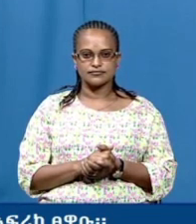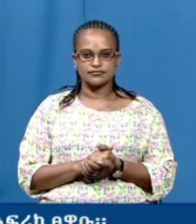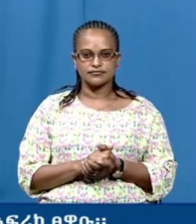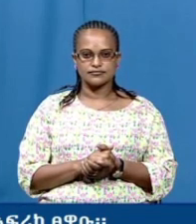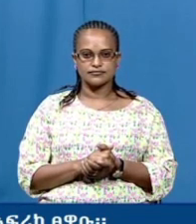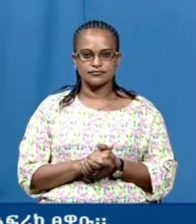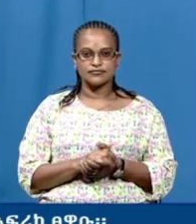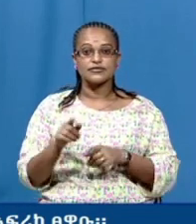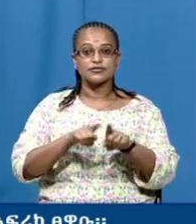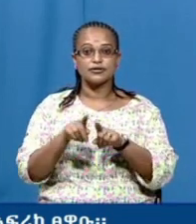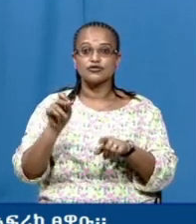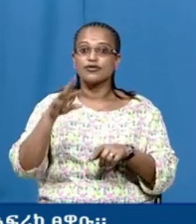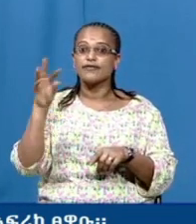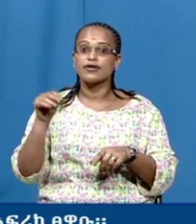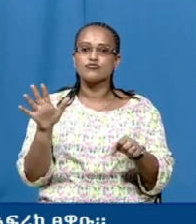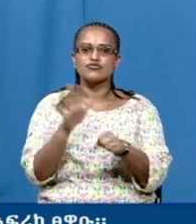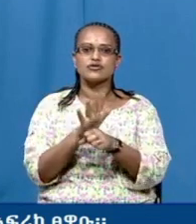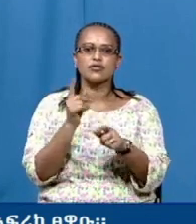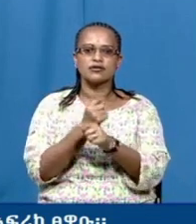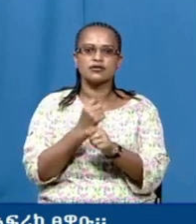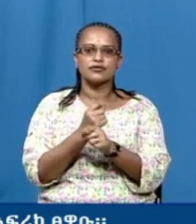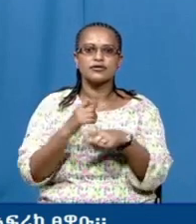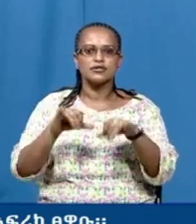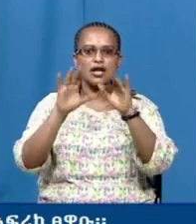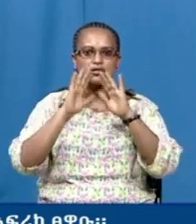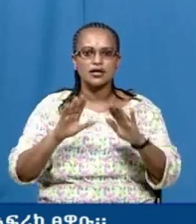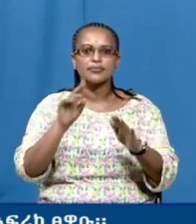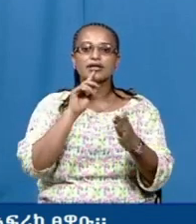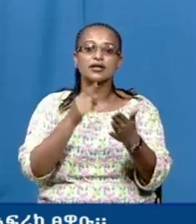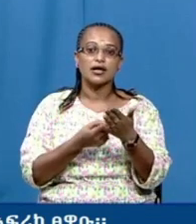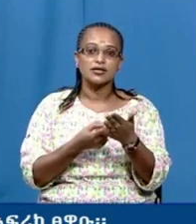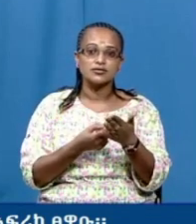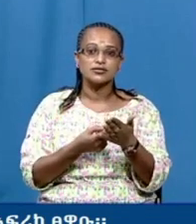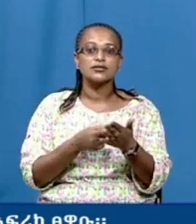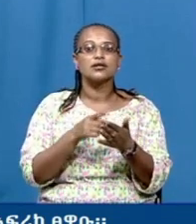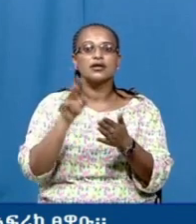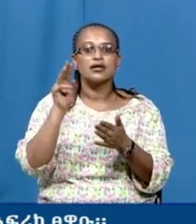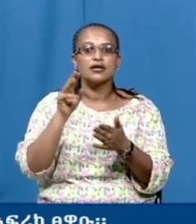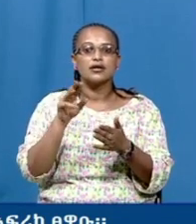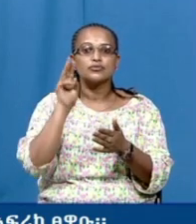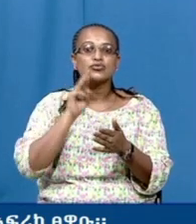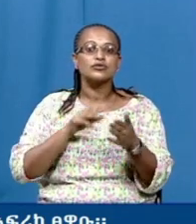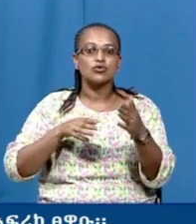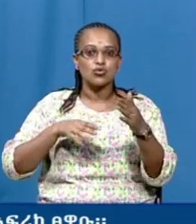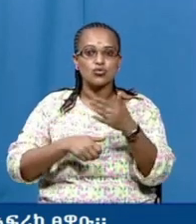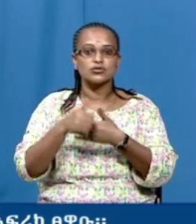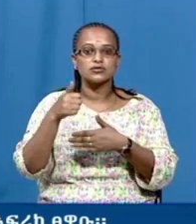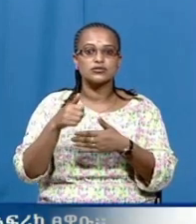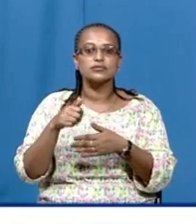forces. سمعنات بريتريا بمولنات تتكبيرو زلاق سلام نكر رقاقصن او سودان زلو قنصي بسلام او